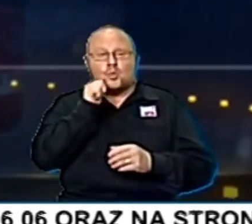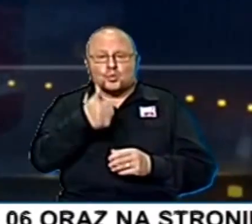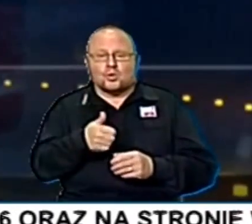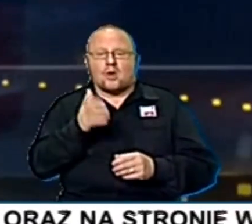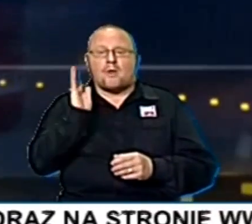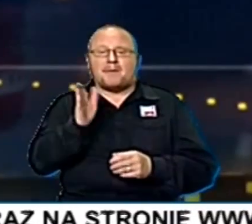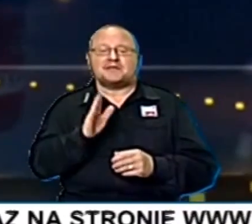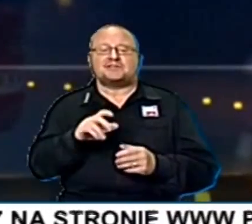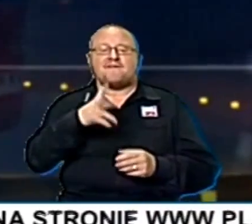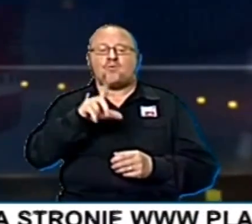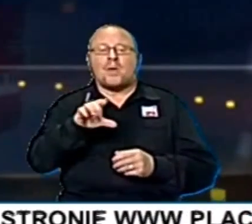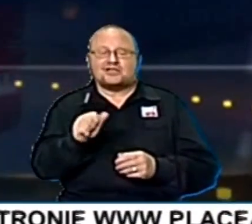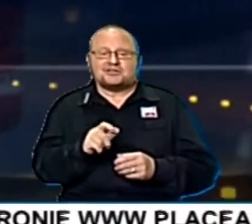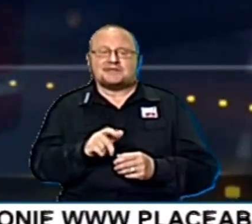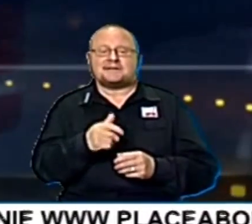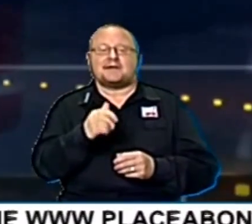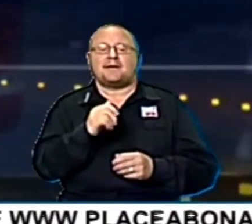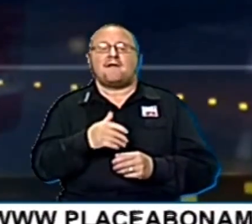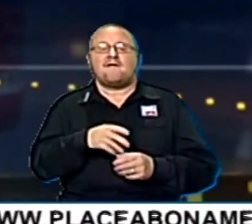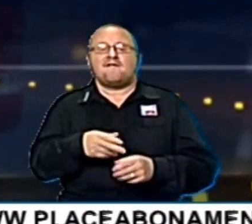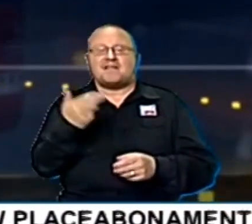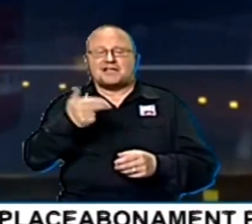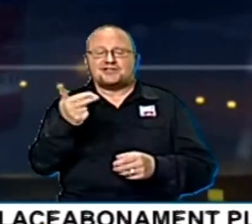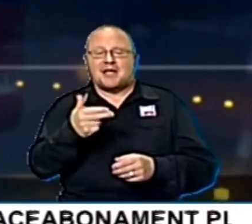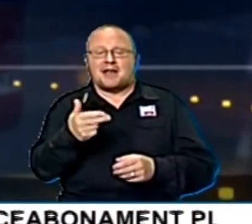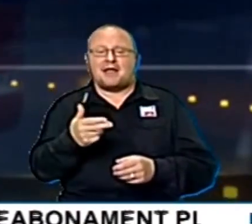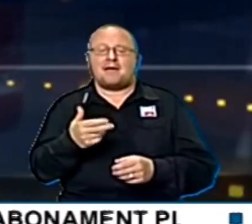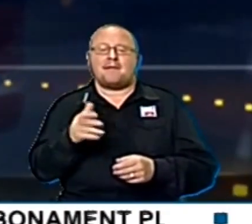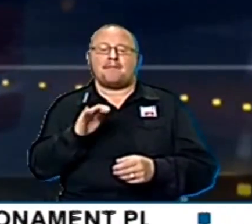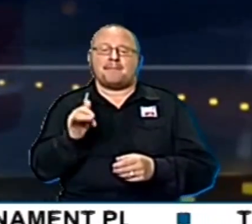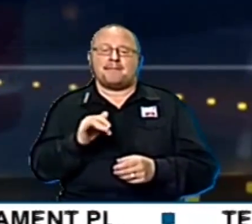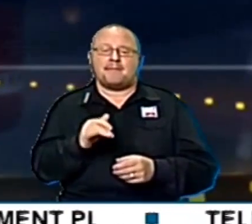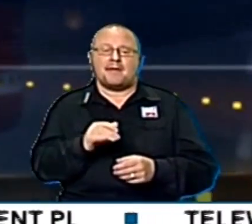8 do 11.30 będzie w Łęczycy, w niedzielę między